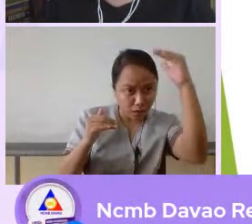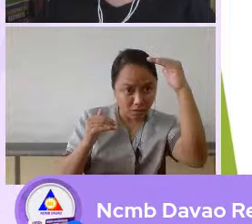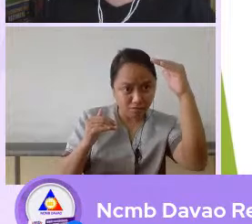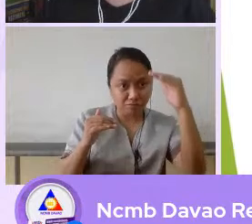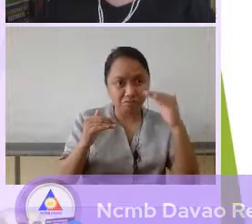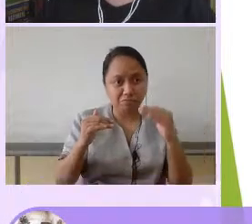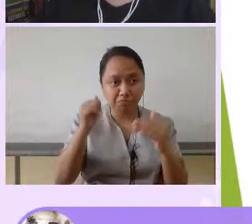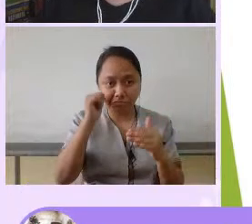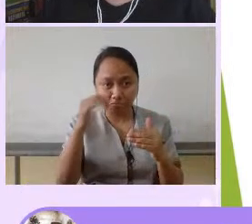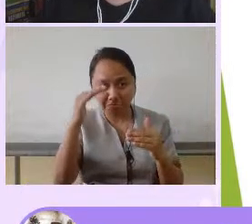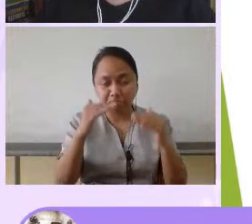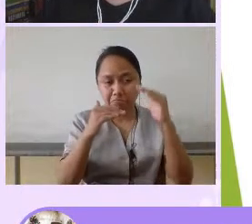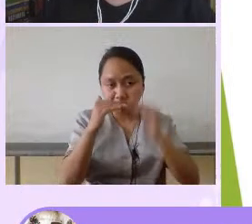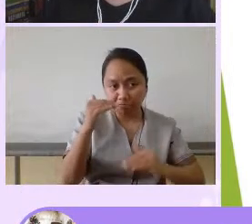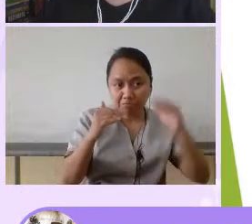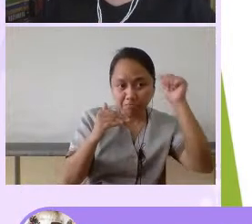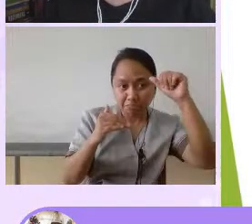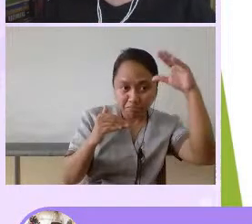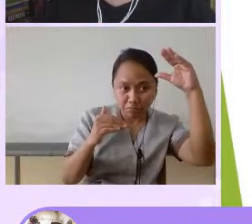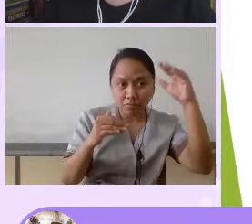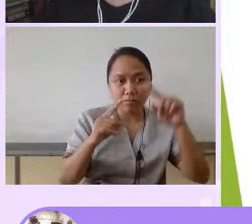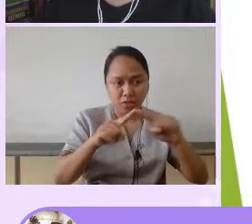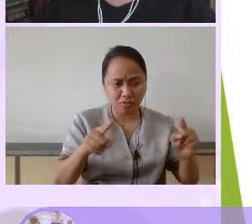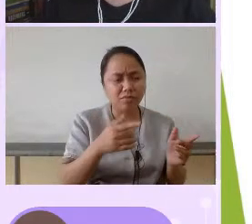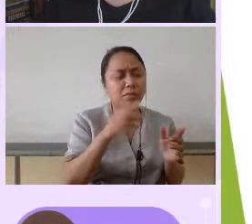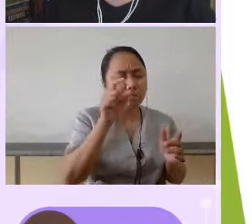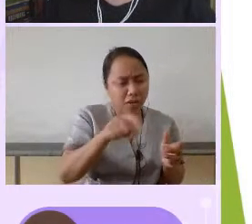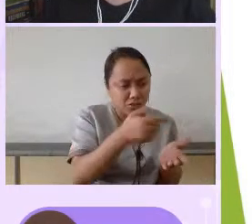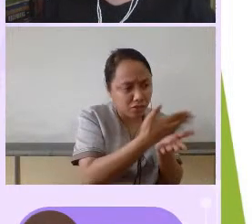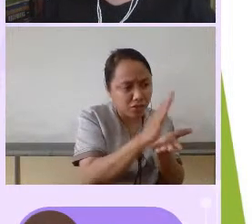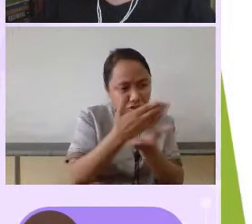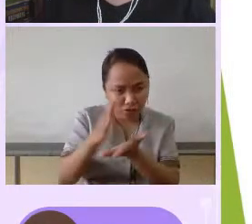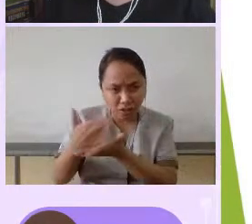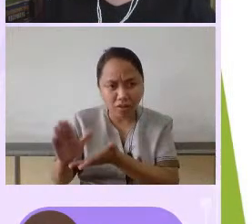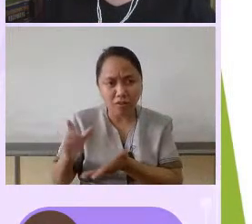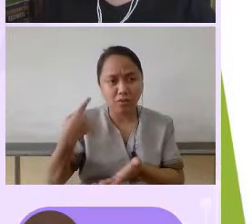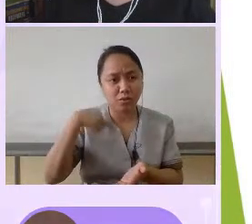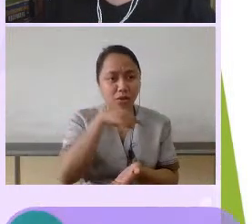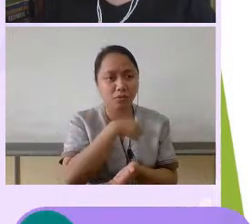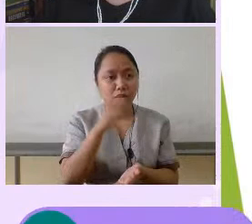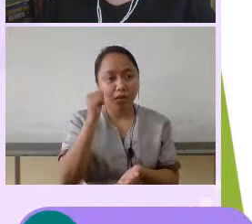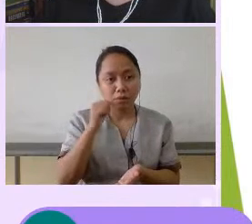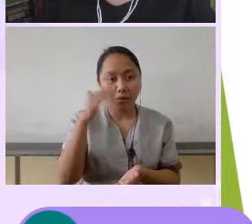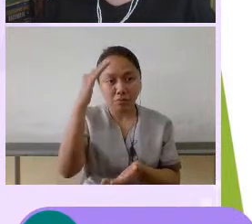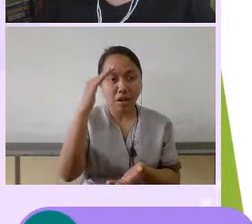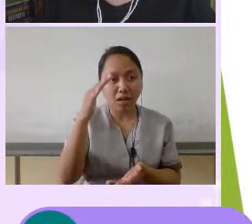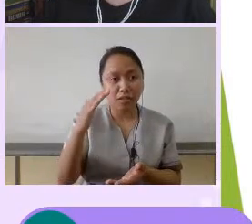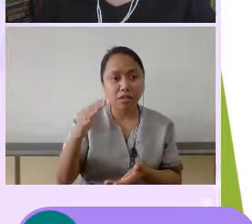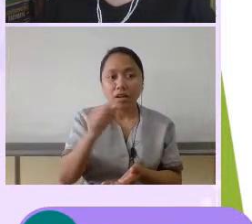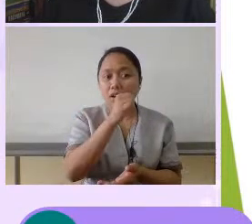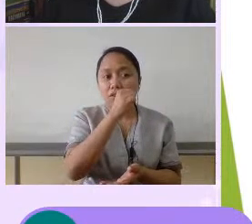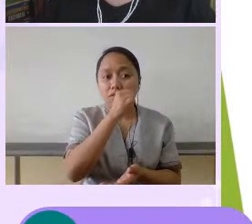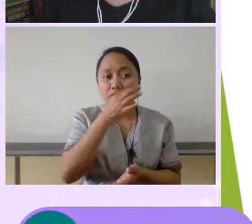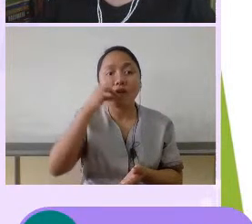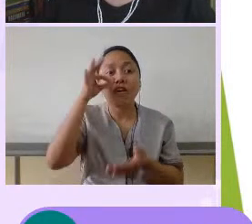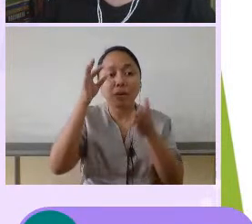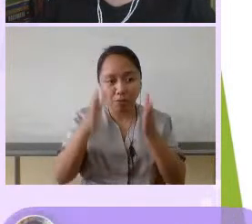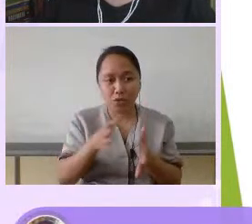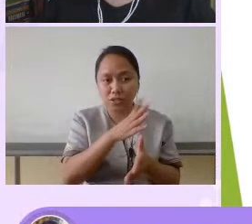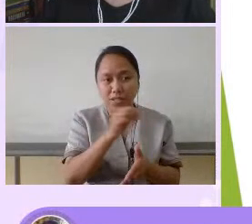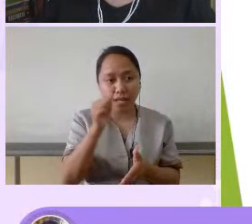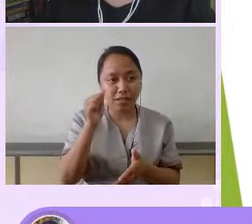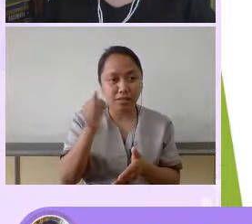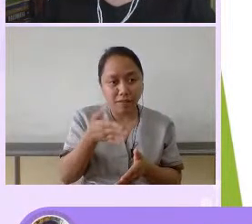mga kababaihang magsasaka at mangingisda. So, nakikita po natin, hindi